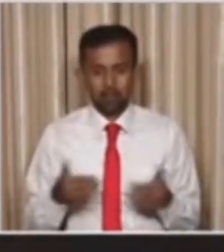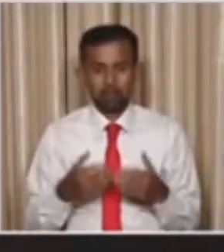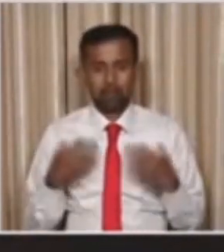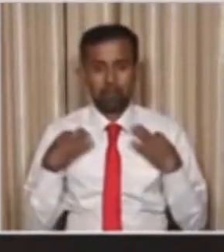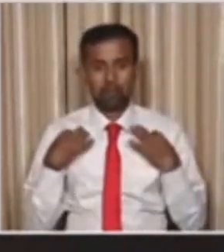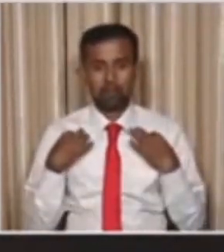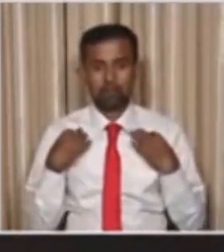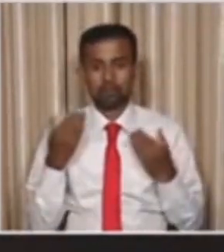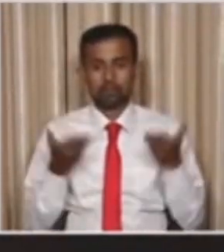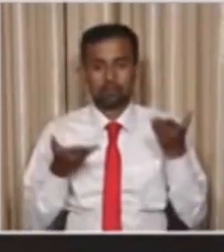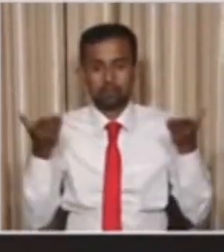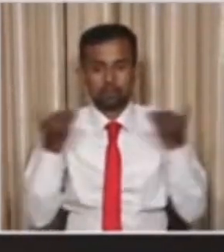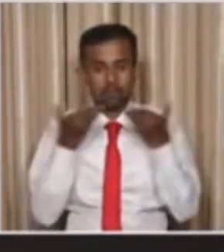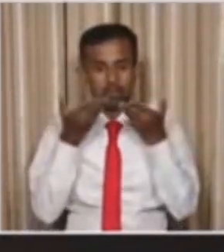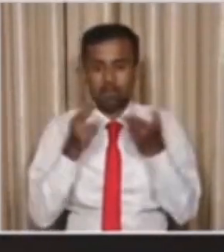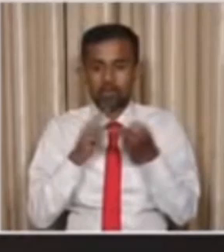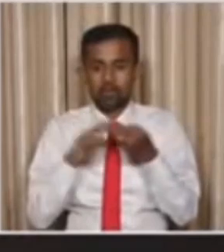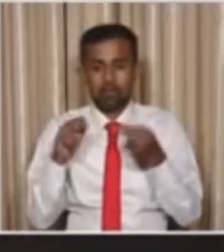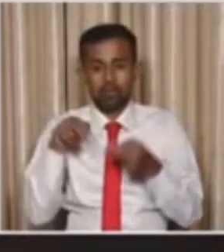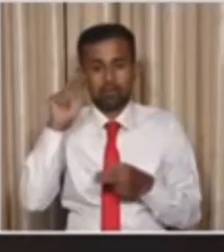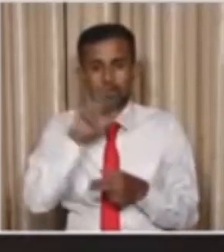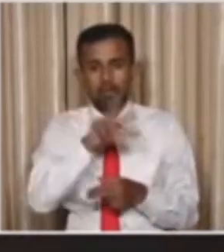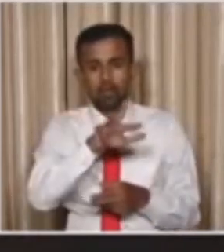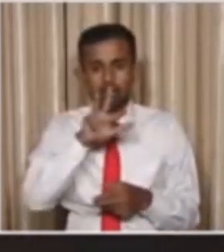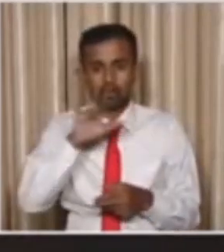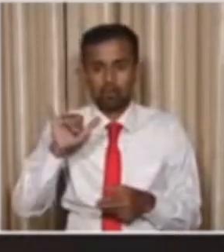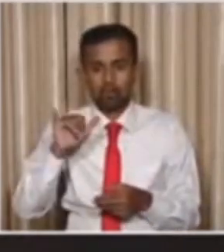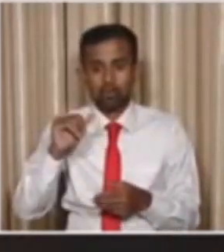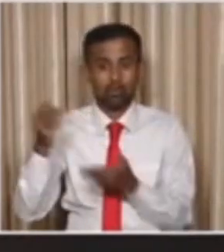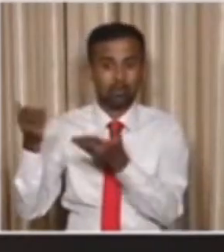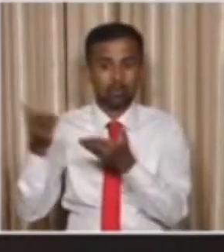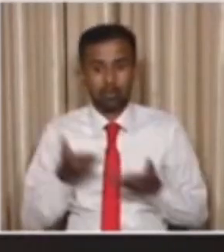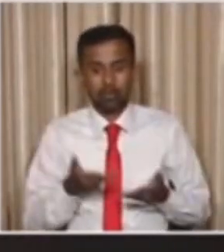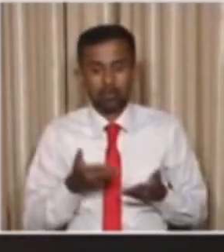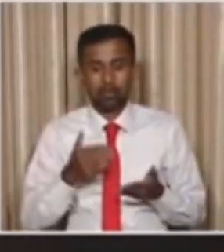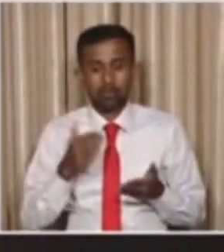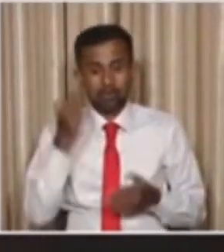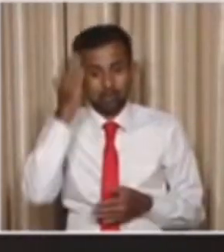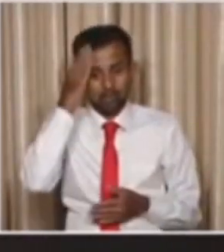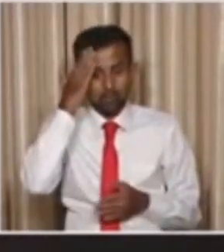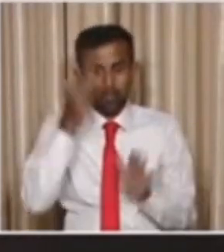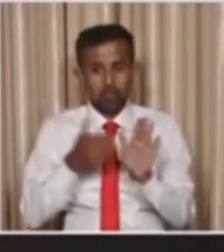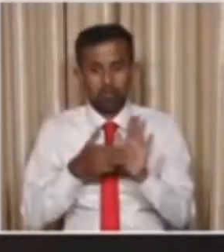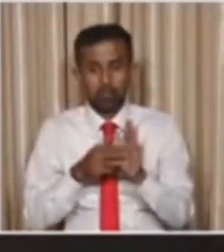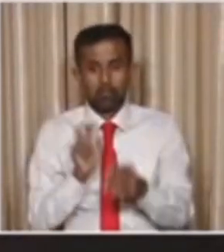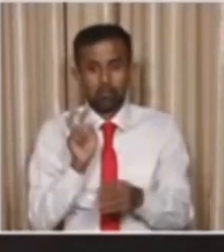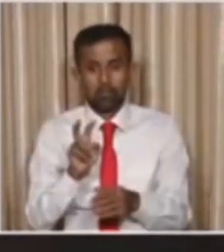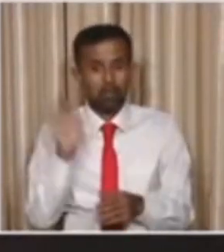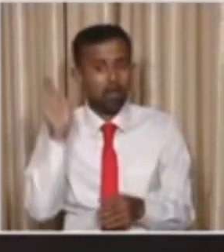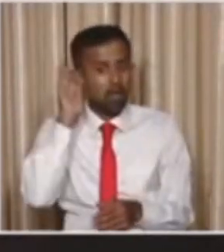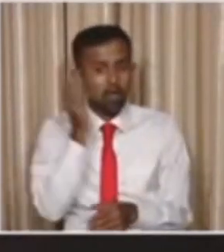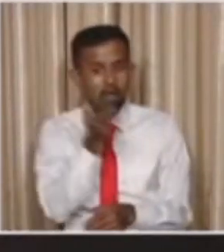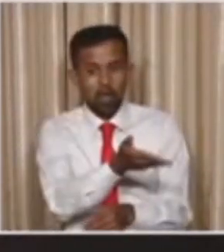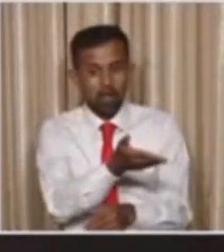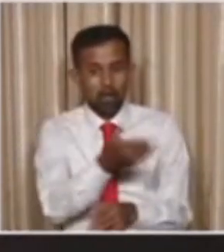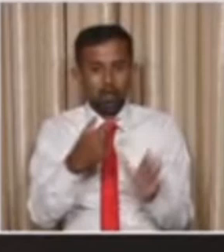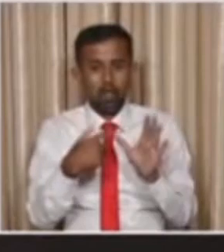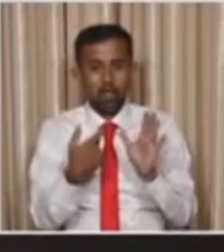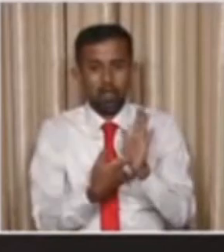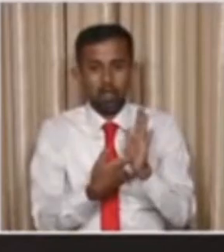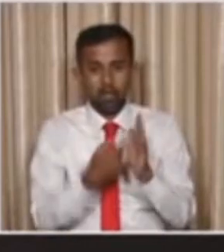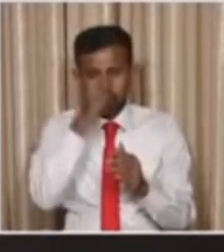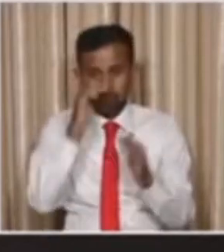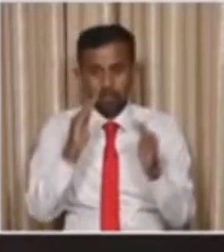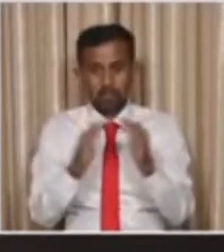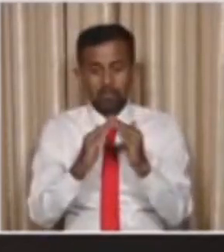එක්ක ගලපන්න එපා එදා 96 වර්ල්ඩ් කප් එක අරන් එනකොට සනත් ජයසූරිය මුත්තාය මුරලිදරන්ලගෙන් අහන්න අර්ජුන රණතුංග මහත්තයාගේ